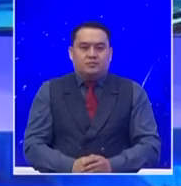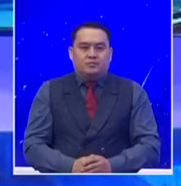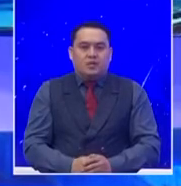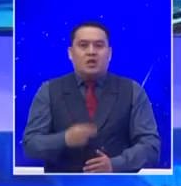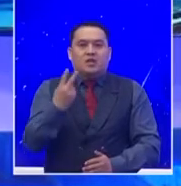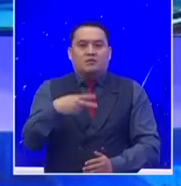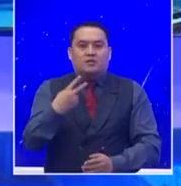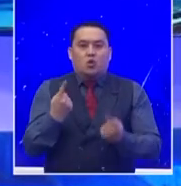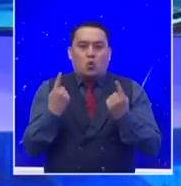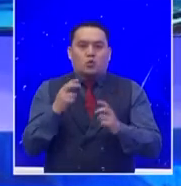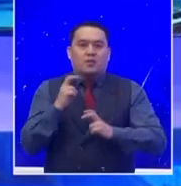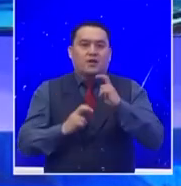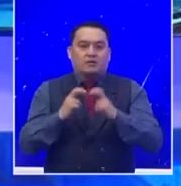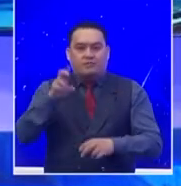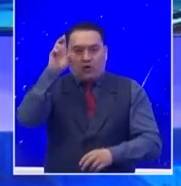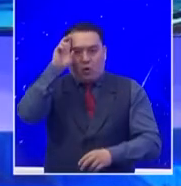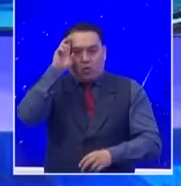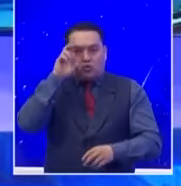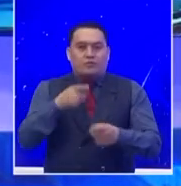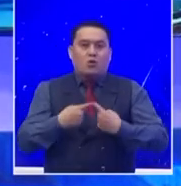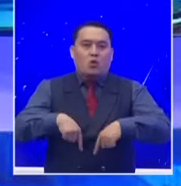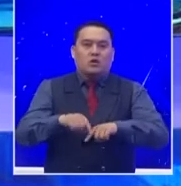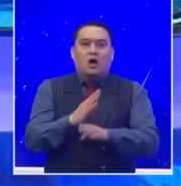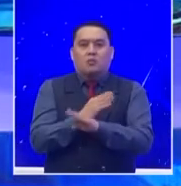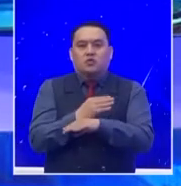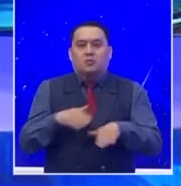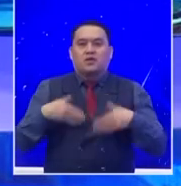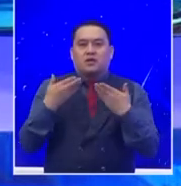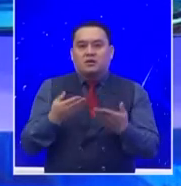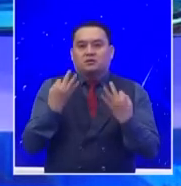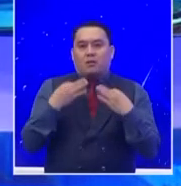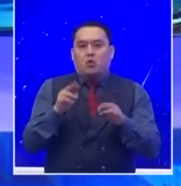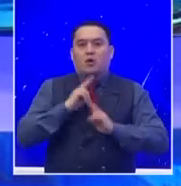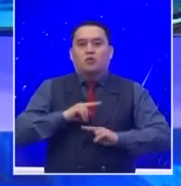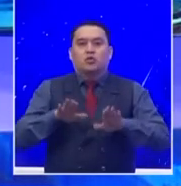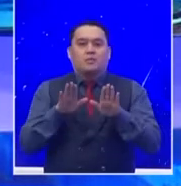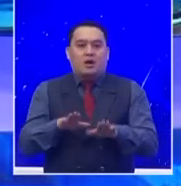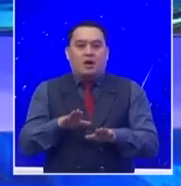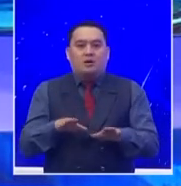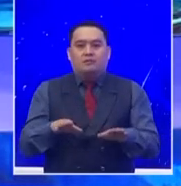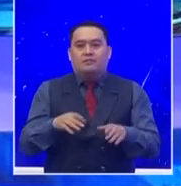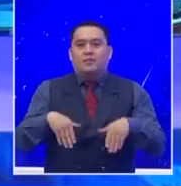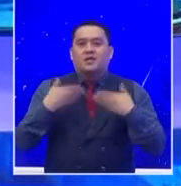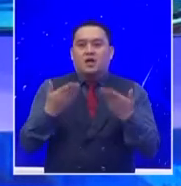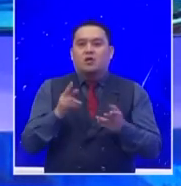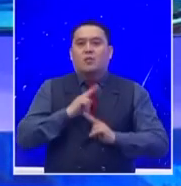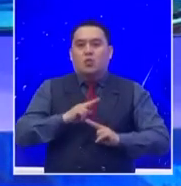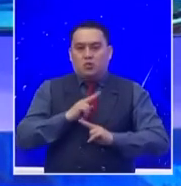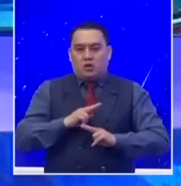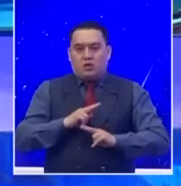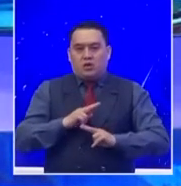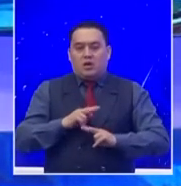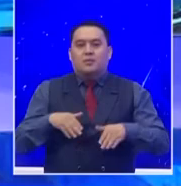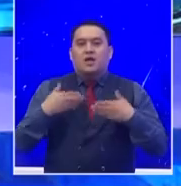Около 20 крупных предприятий и государственных органов Капшигая предложили свободные рабочие места в канун ярмарки вакансий. В